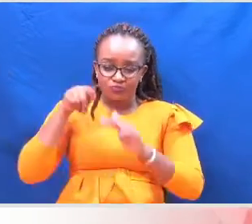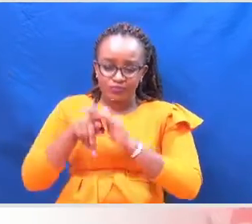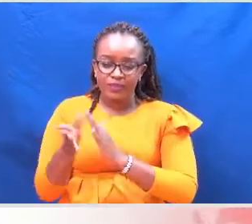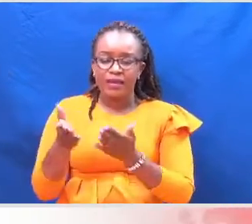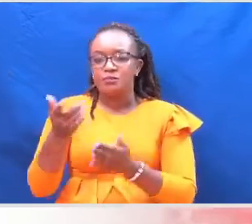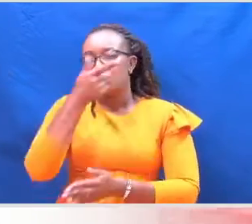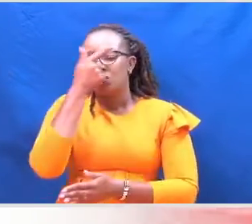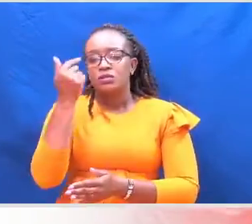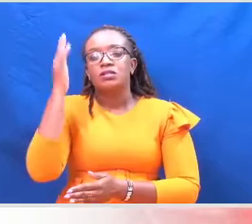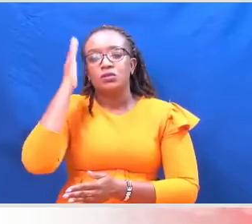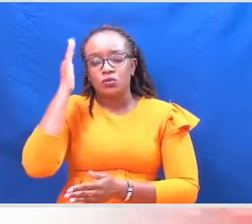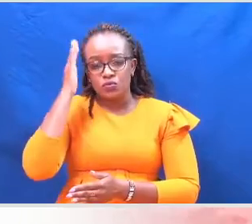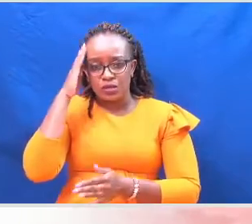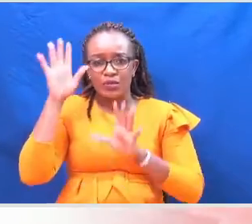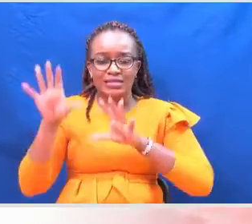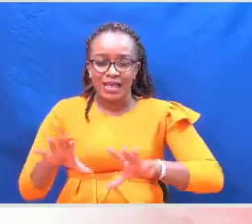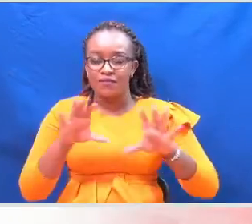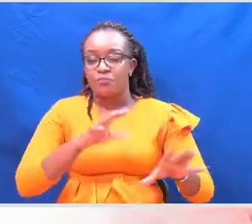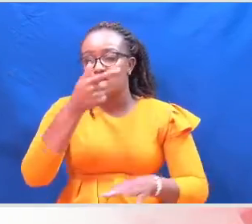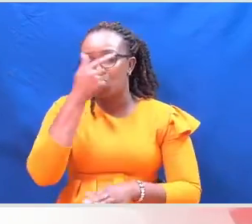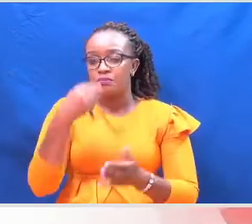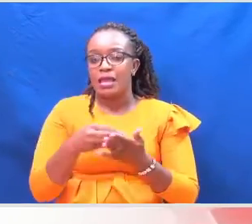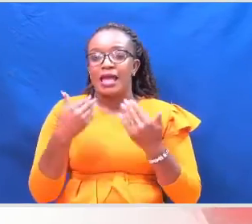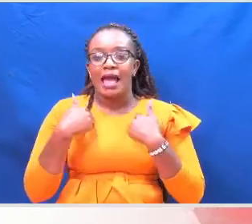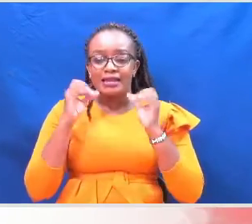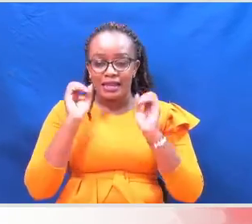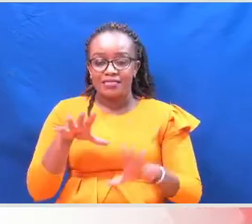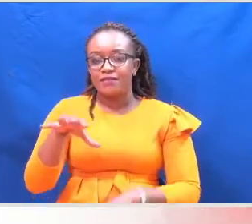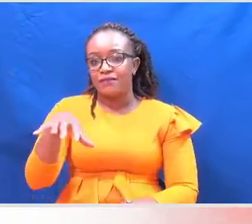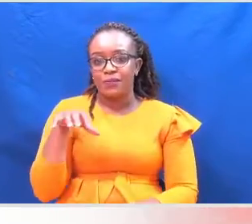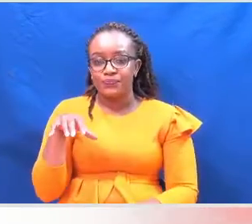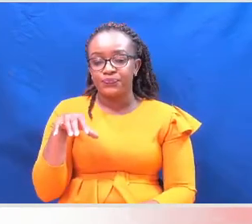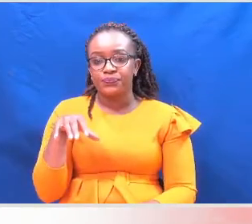hana uwezo wa kuona na hakuwa na nauli ya kutosha. Sasa nimetoka